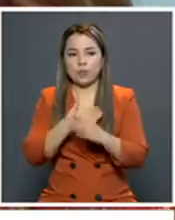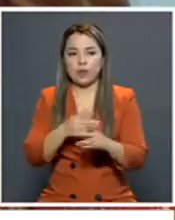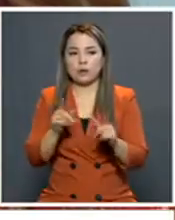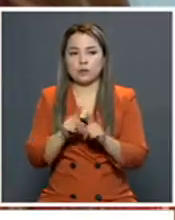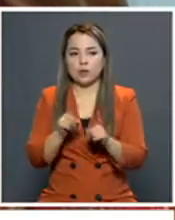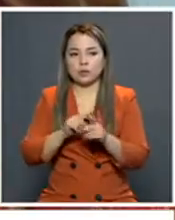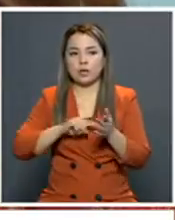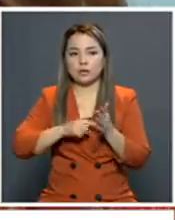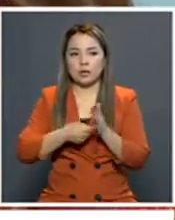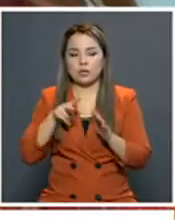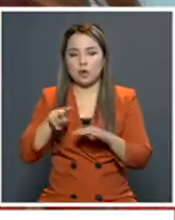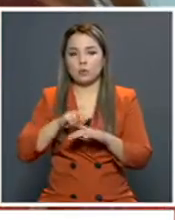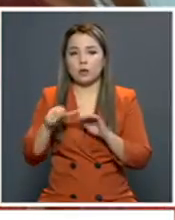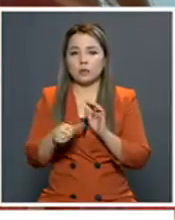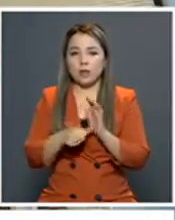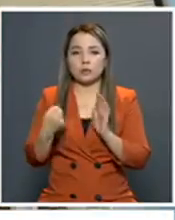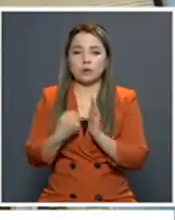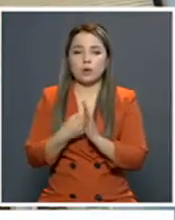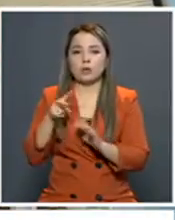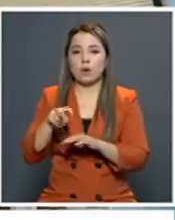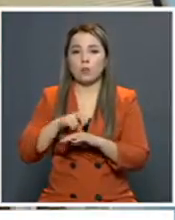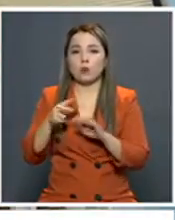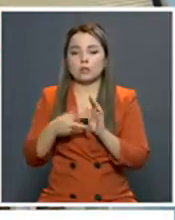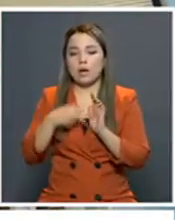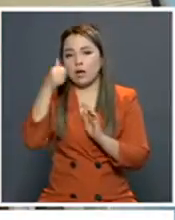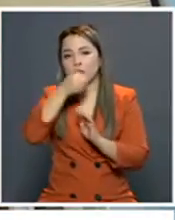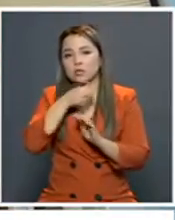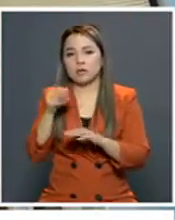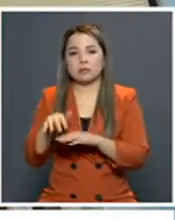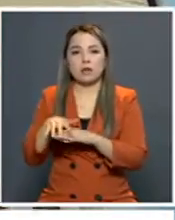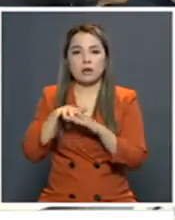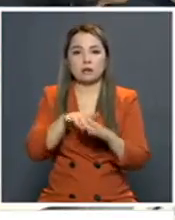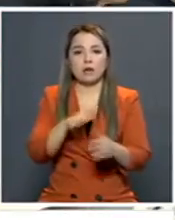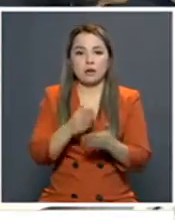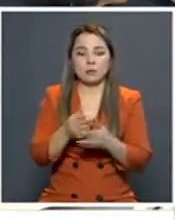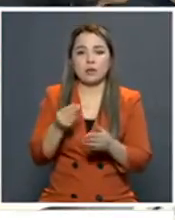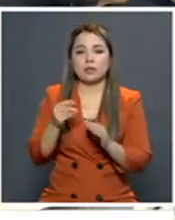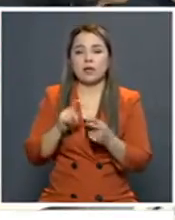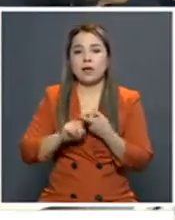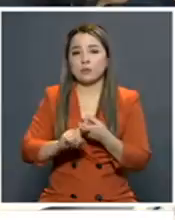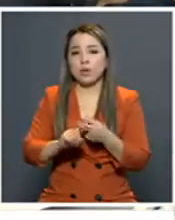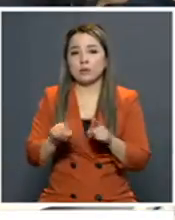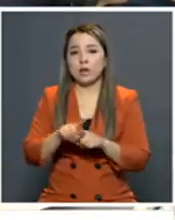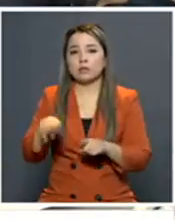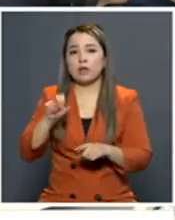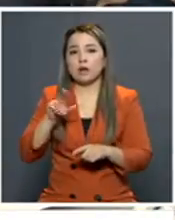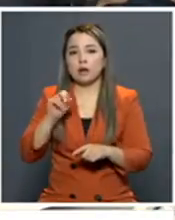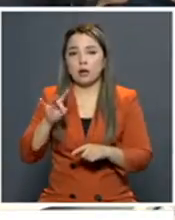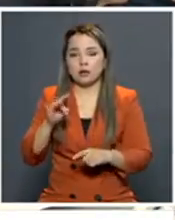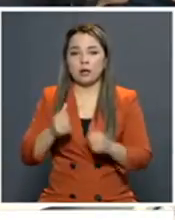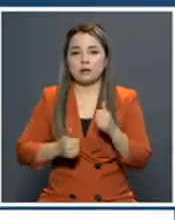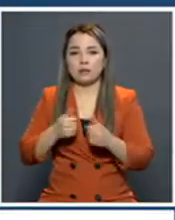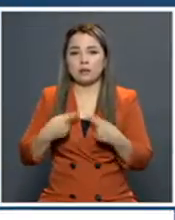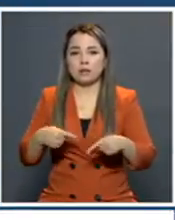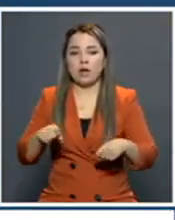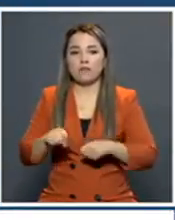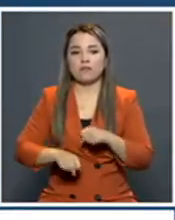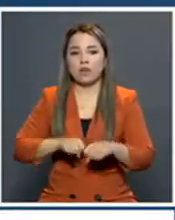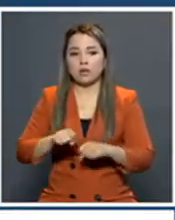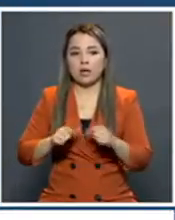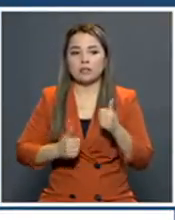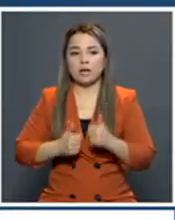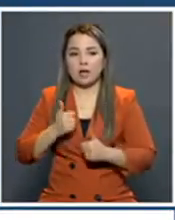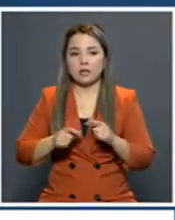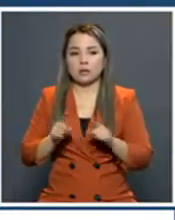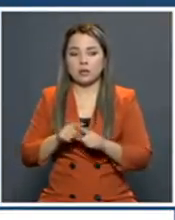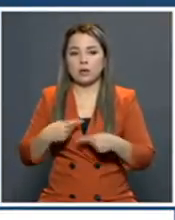мақсатта 2016-2018 жылдары бөлінген. Ол ақшаны сыбайластар Дакар сияқты көлік жарысы мен түрлі велосайыстарға,